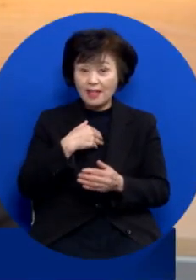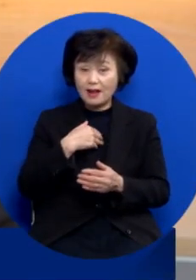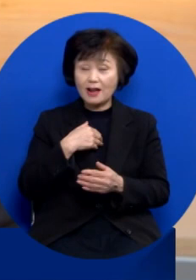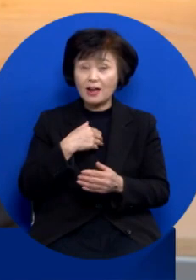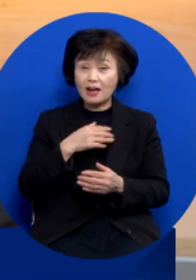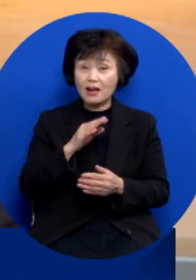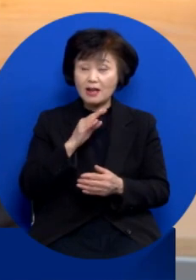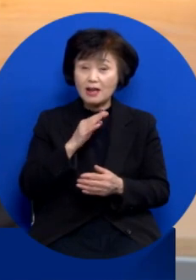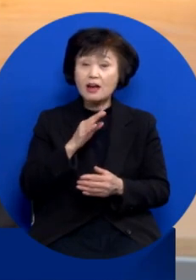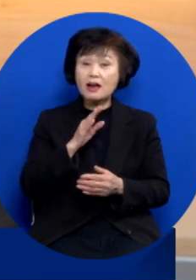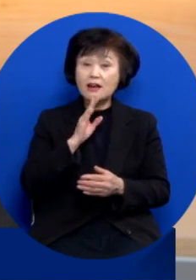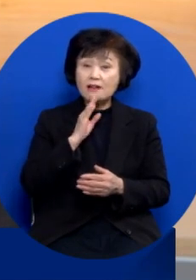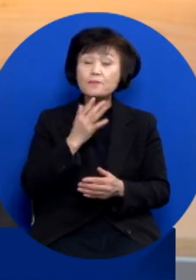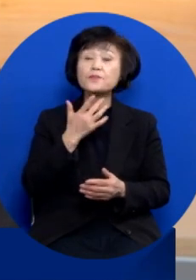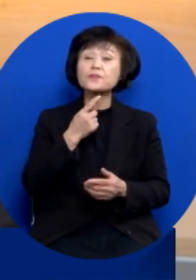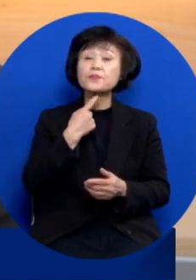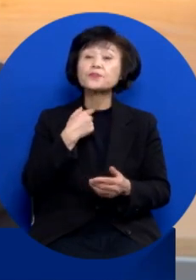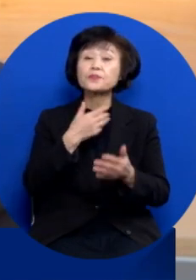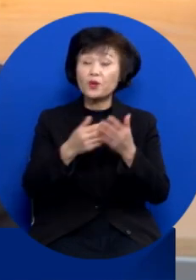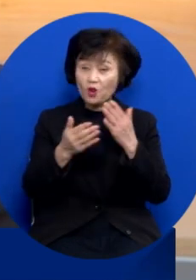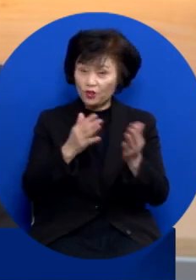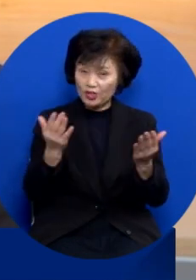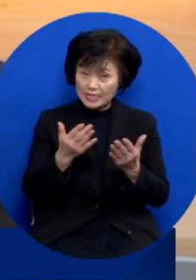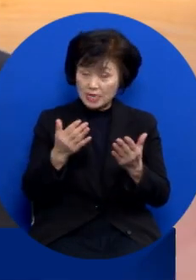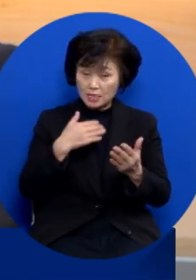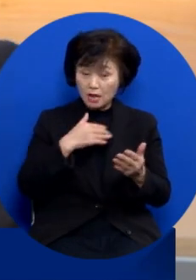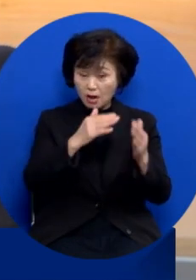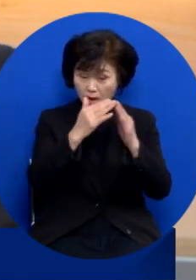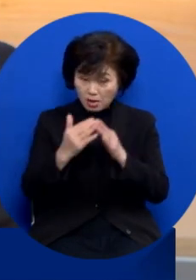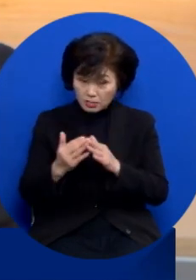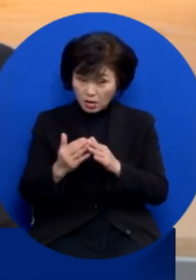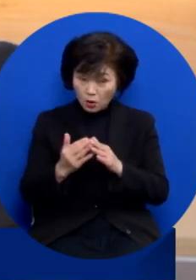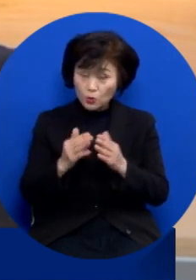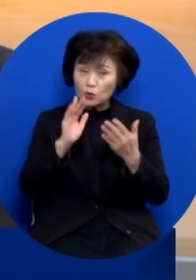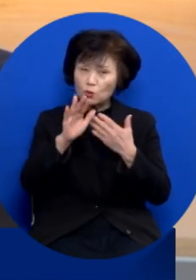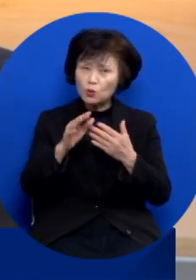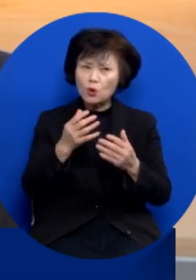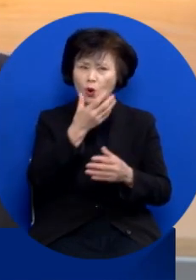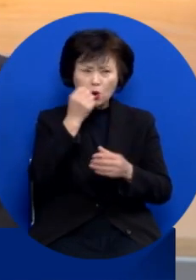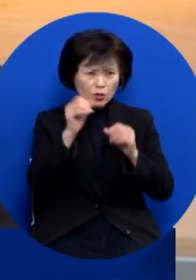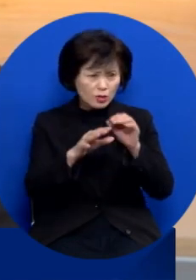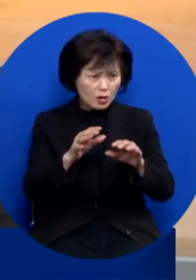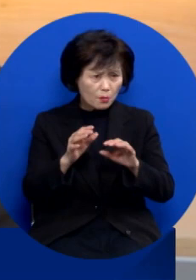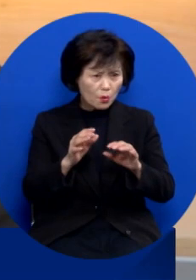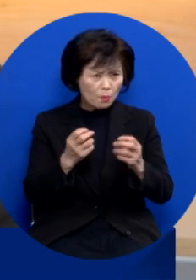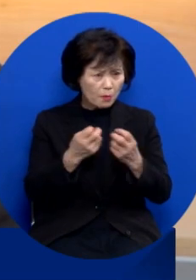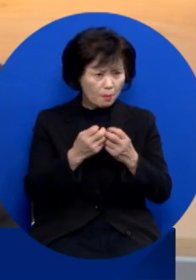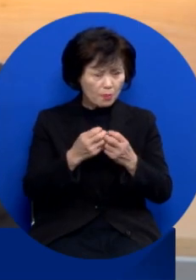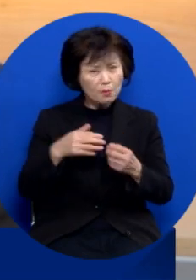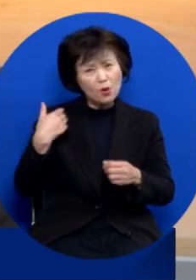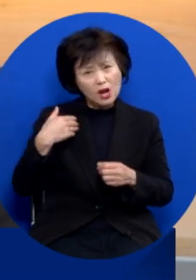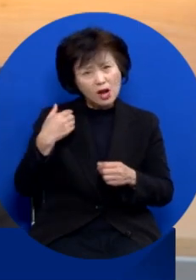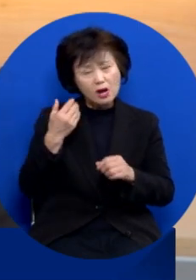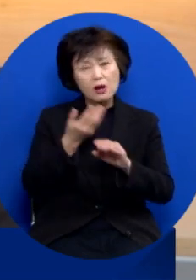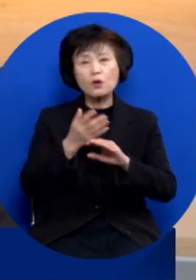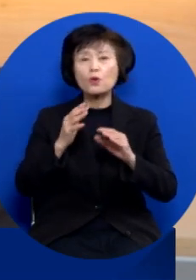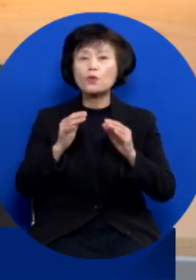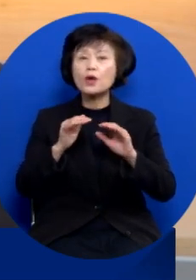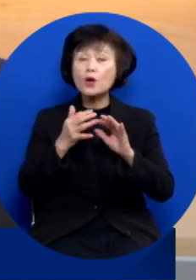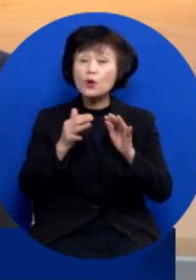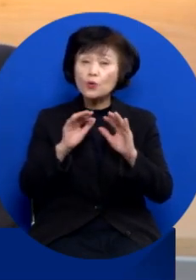일이기 때문에 제가 이사를 와서 쓰레기를 어떻게 버려야 될지를 저도 몰랐었고 외국인들 같은 경우엔